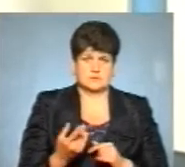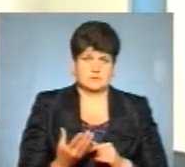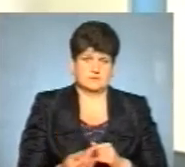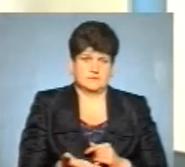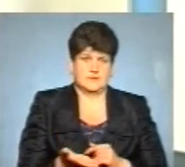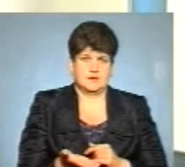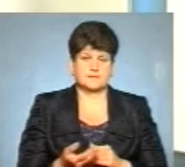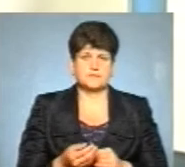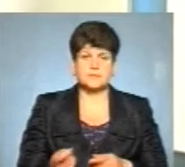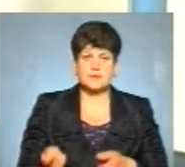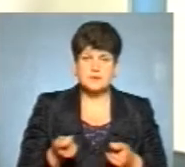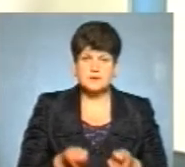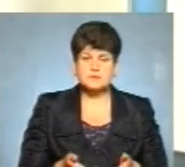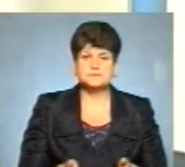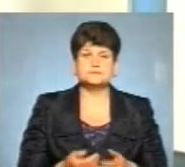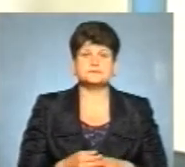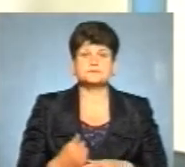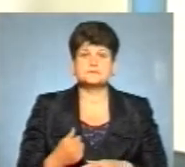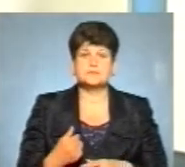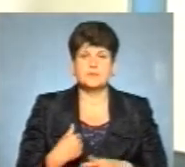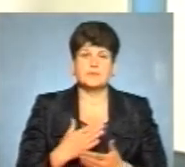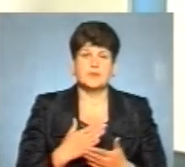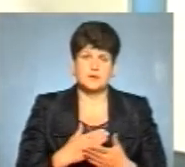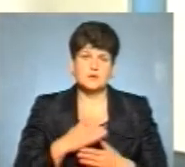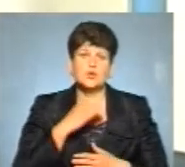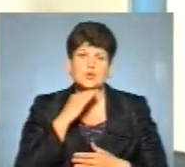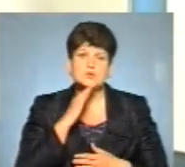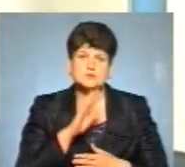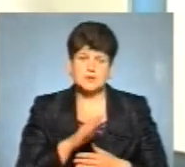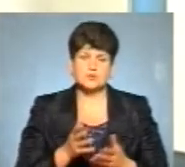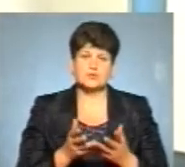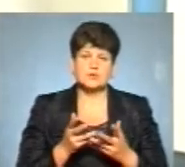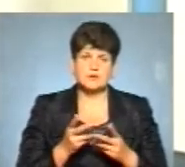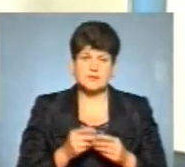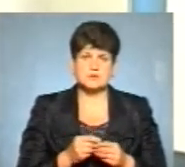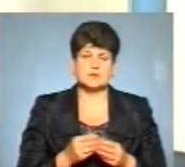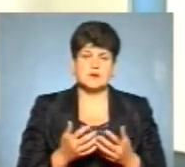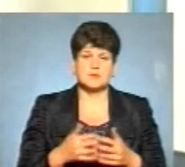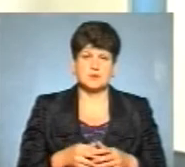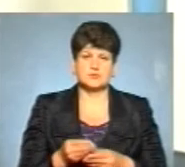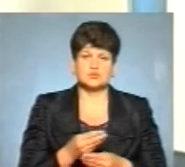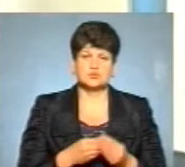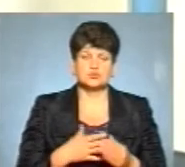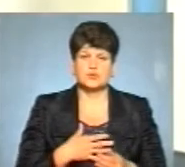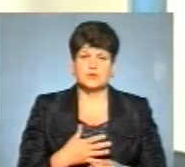поставки. Відповідно, ми маємо достатню кількість апаратів штучної вентиляції для того,